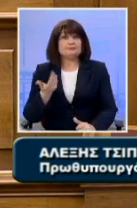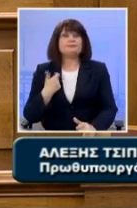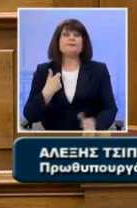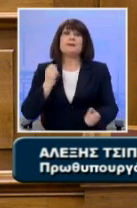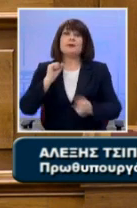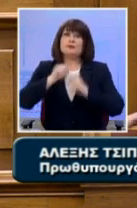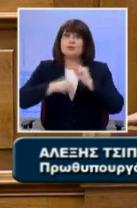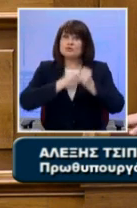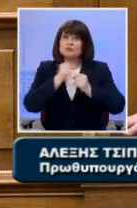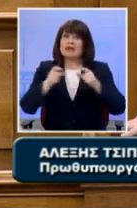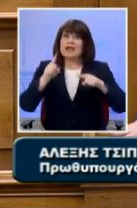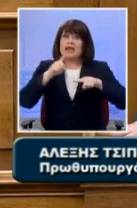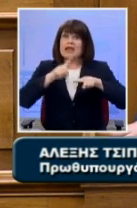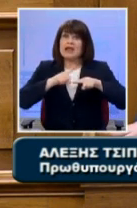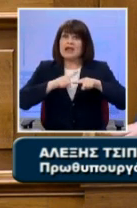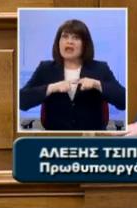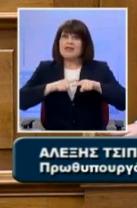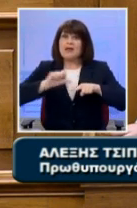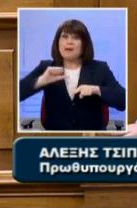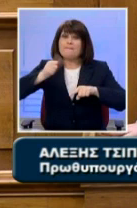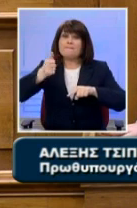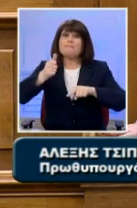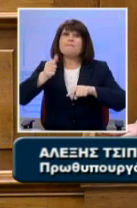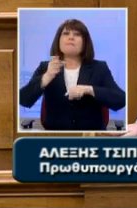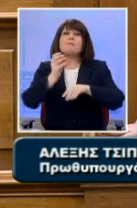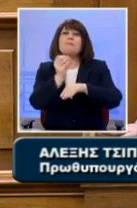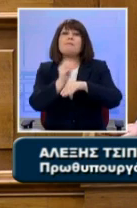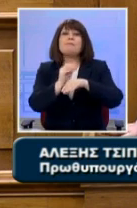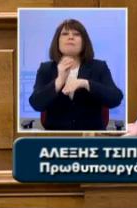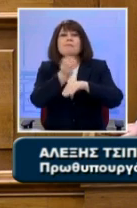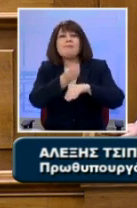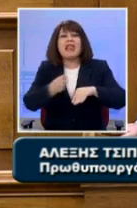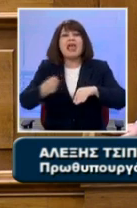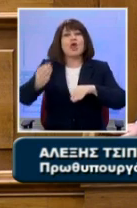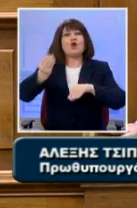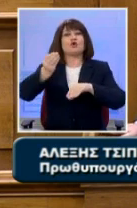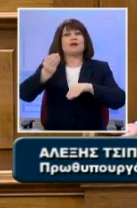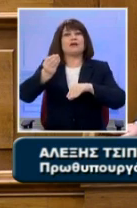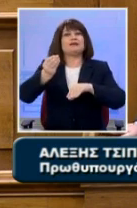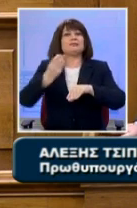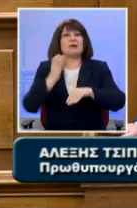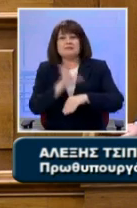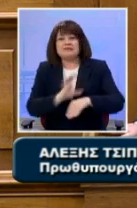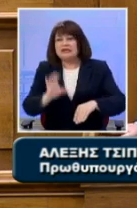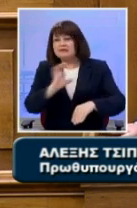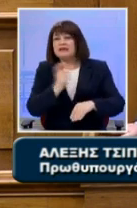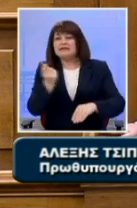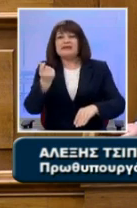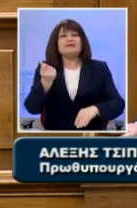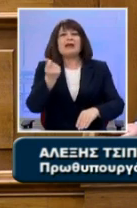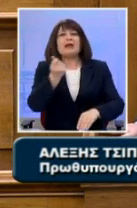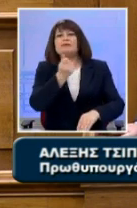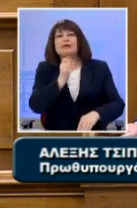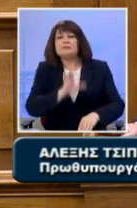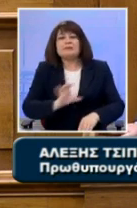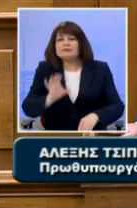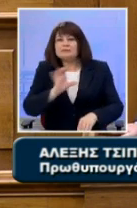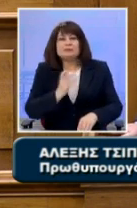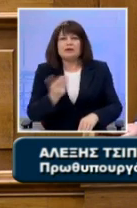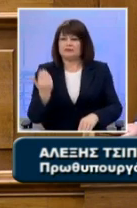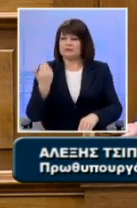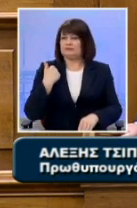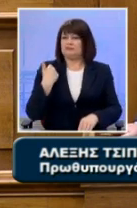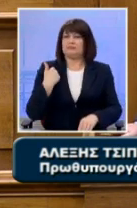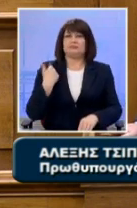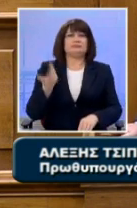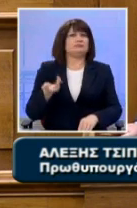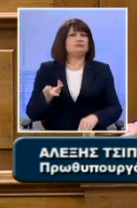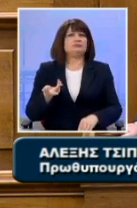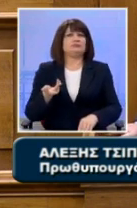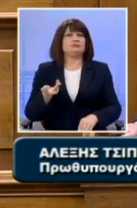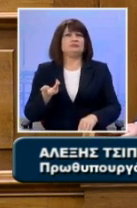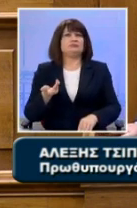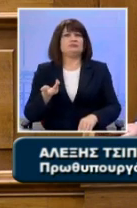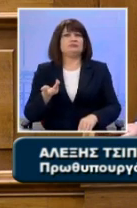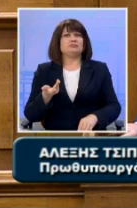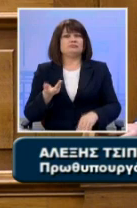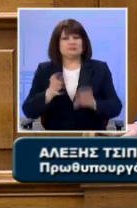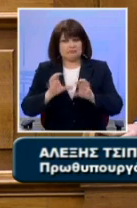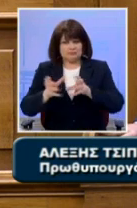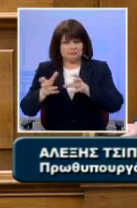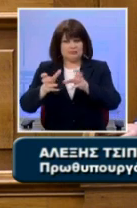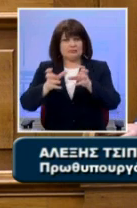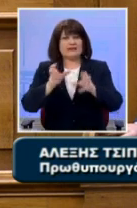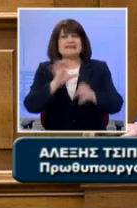προσπαθήστε να δημιουργήσετε πλεονάσματα, ψάχνετε για χρήματα, ένα δημόσιο αγαθό όπως οι